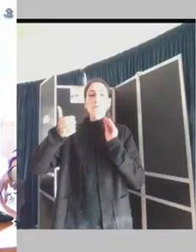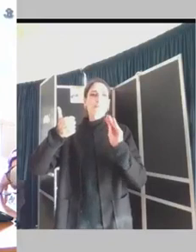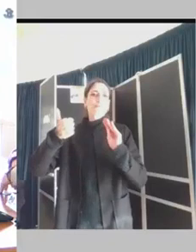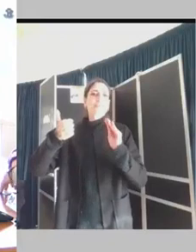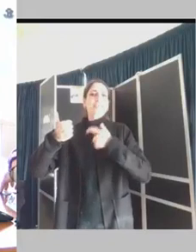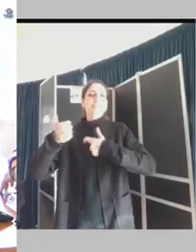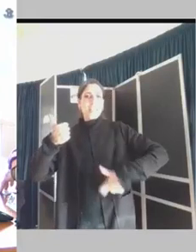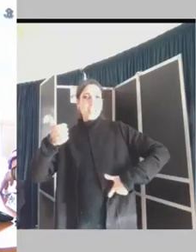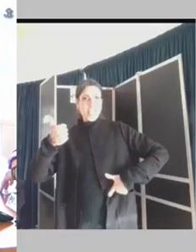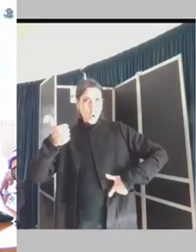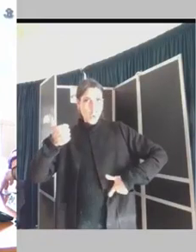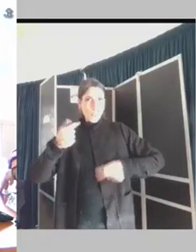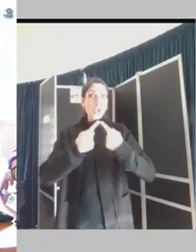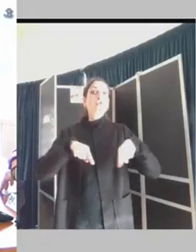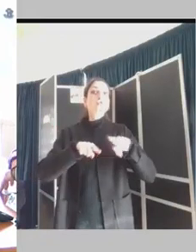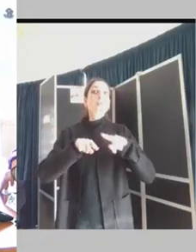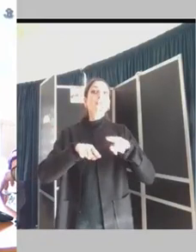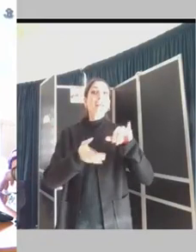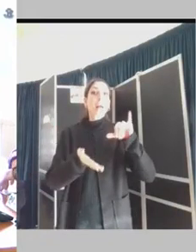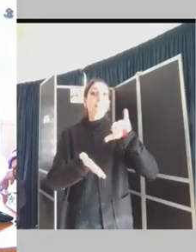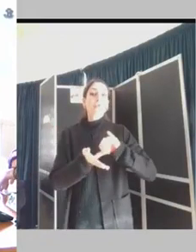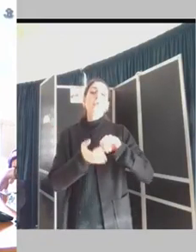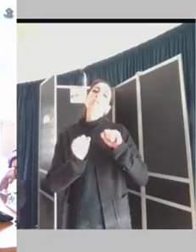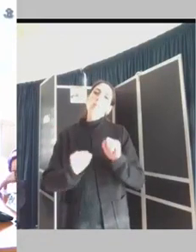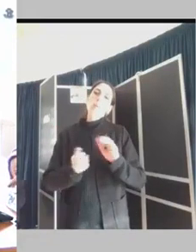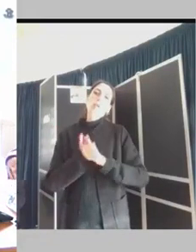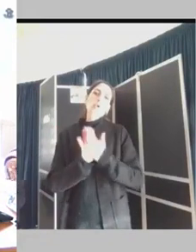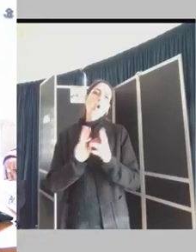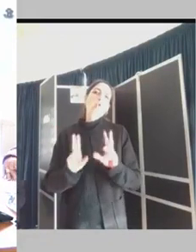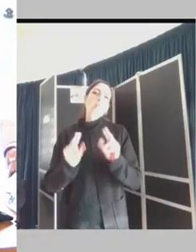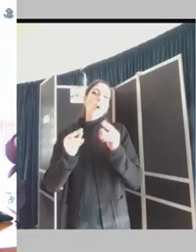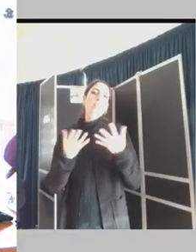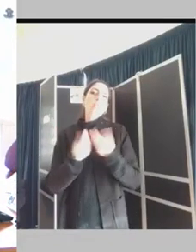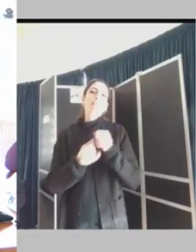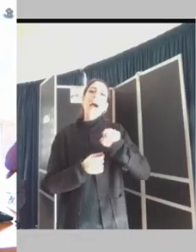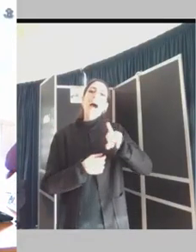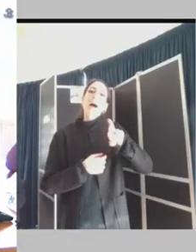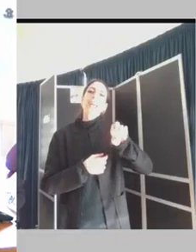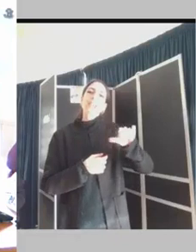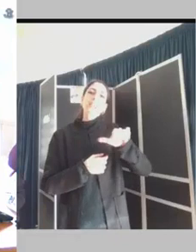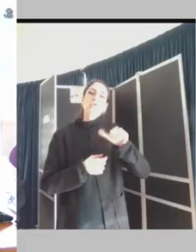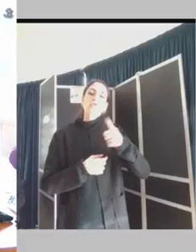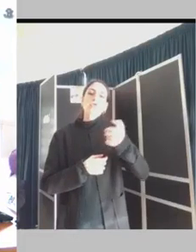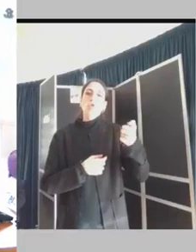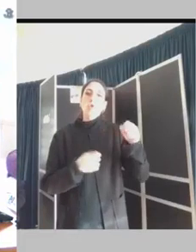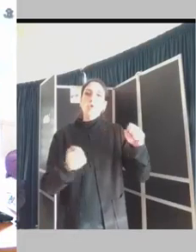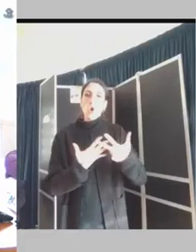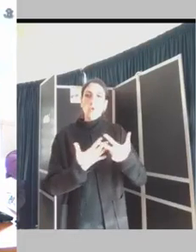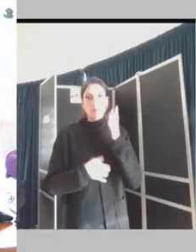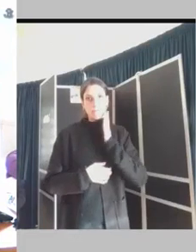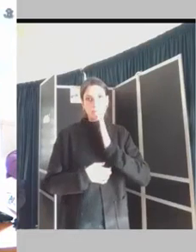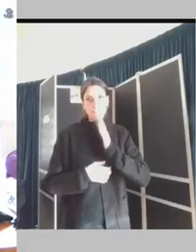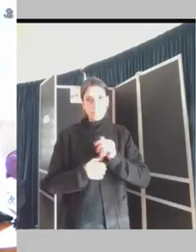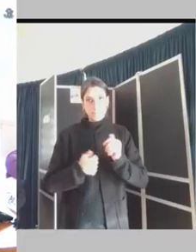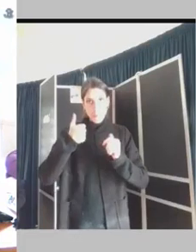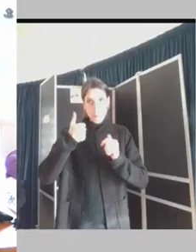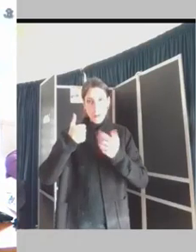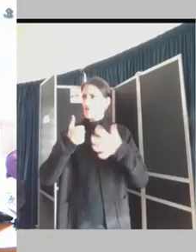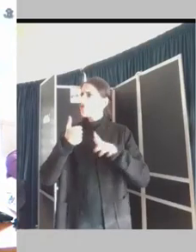un protocollo nuovo con Ares 118, io l'ho accennato prima anche al direttore che è